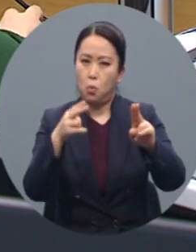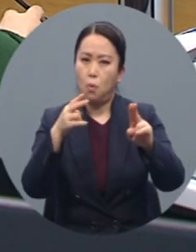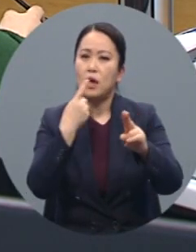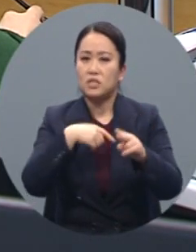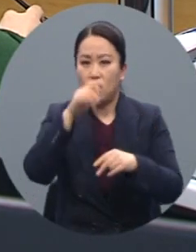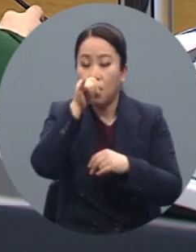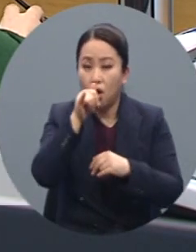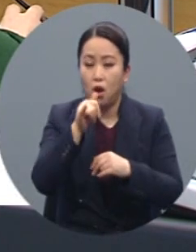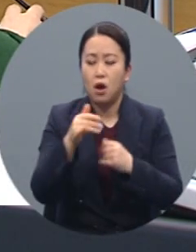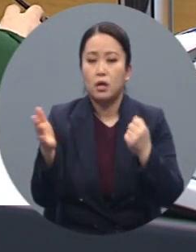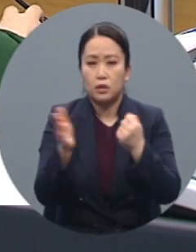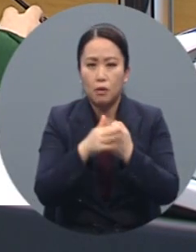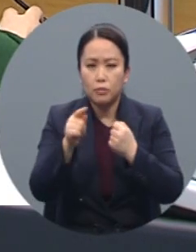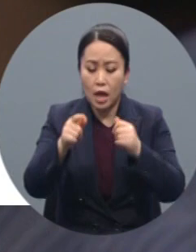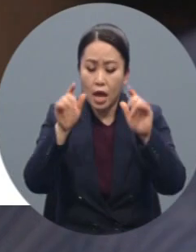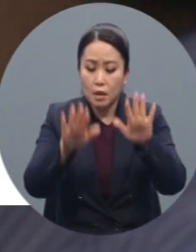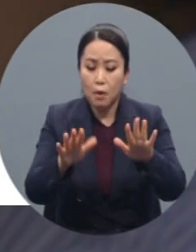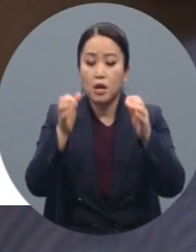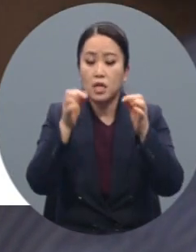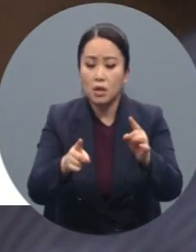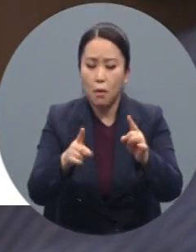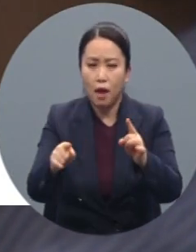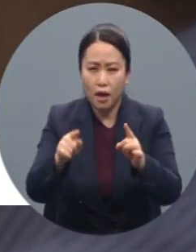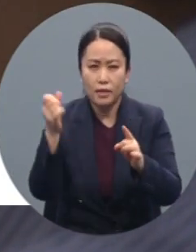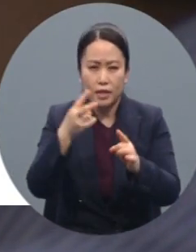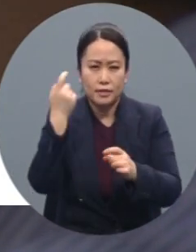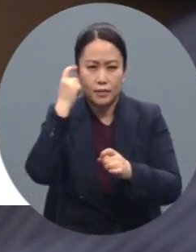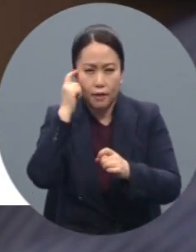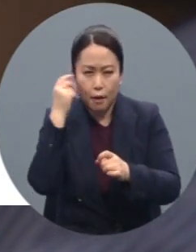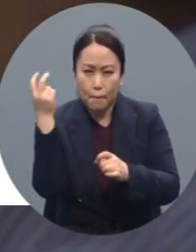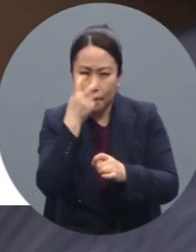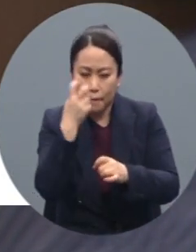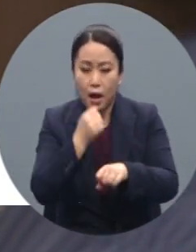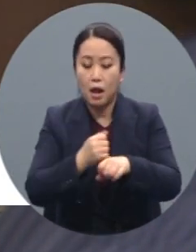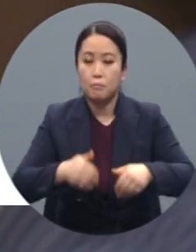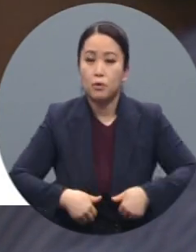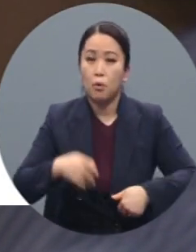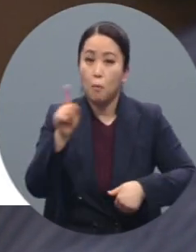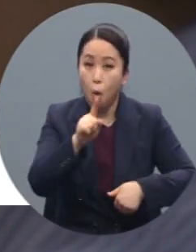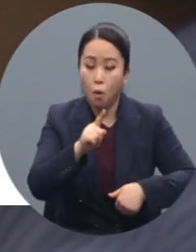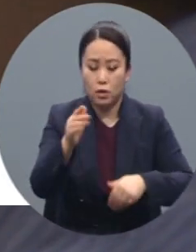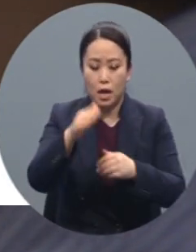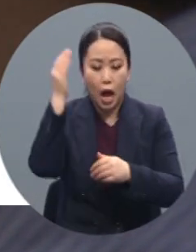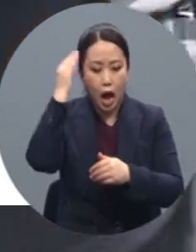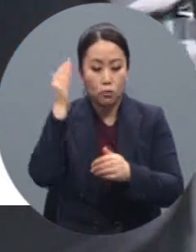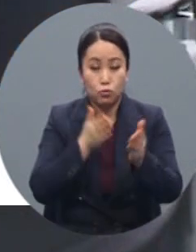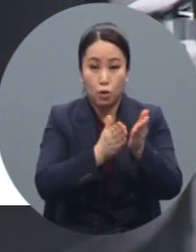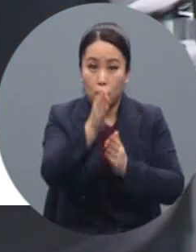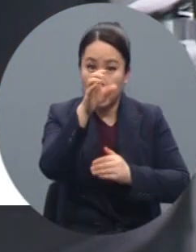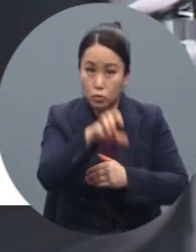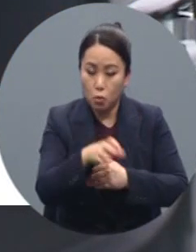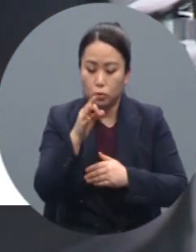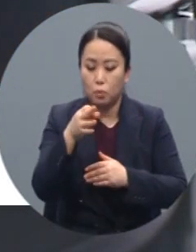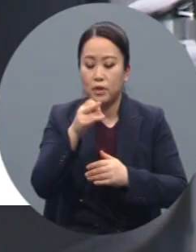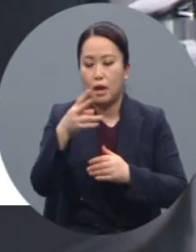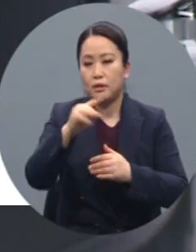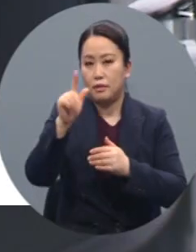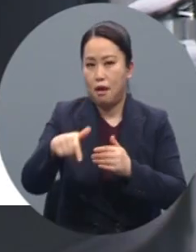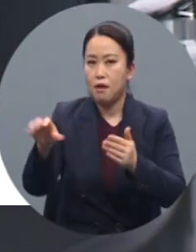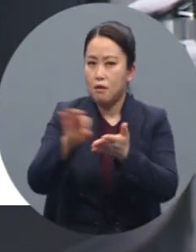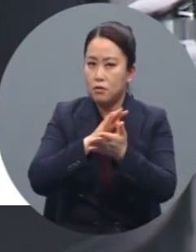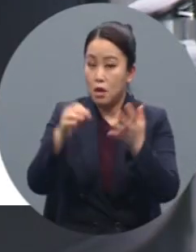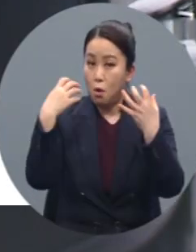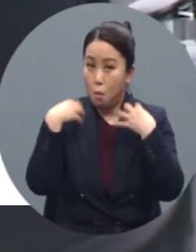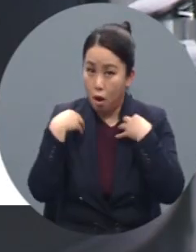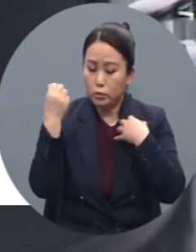이 기회에 짚고 넘어가야 할 것은 부산으로 이전한 한국예탁결제원이나 한국거래소 그리고 다른 금융공기업들이